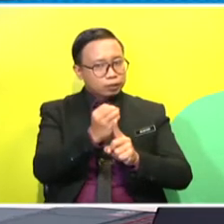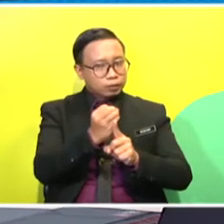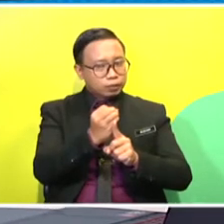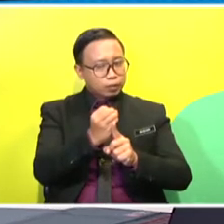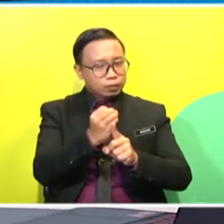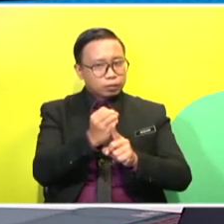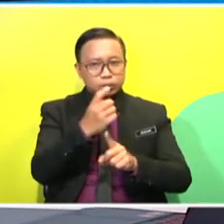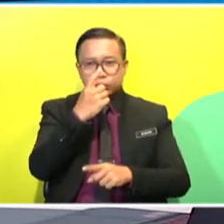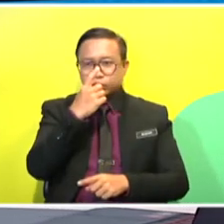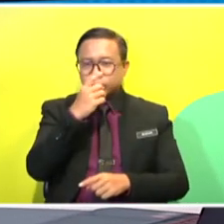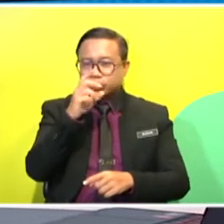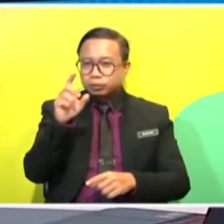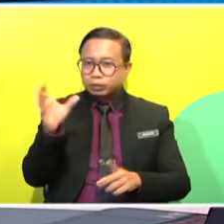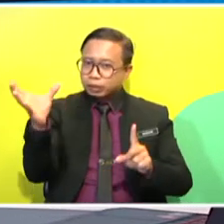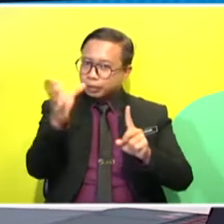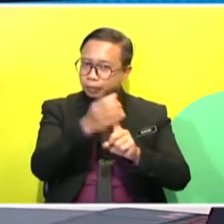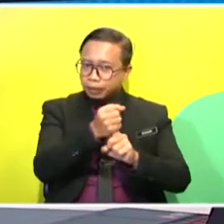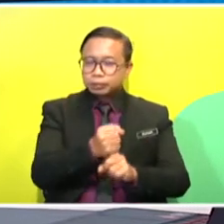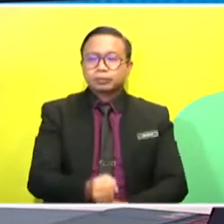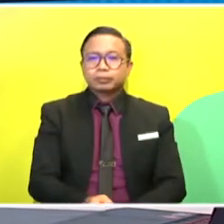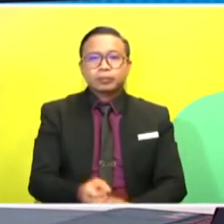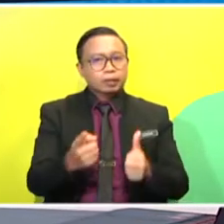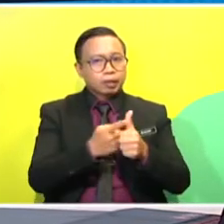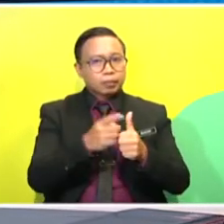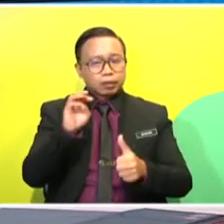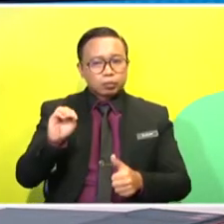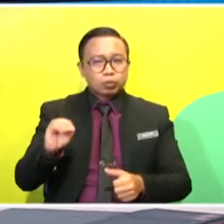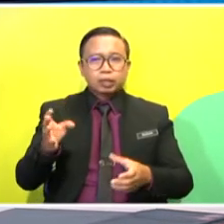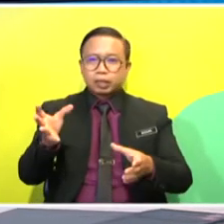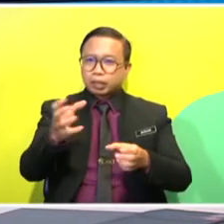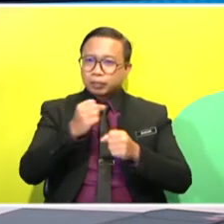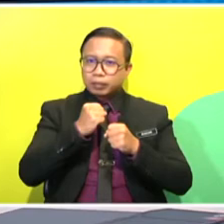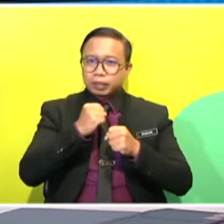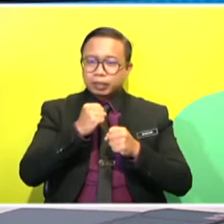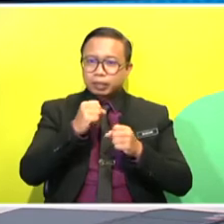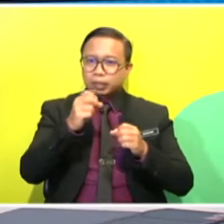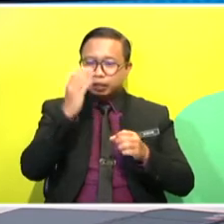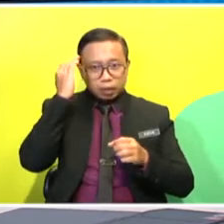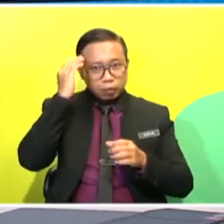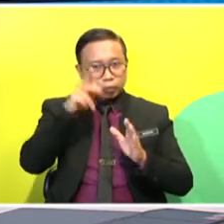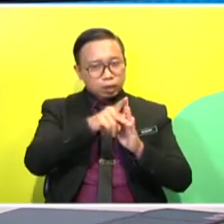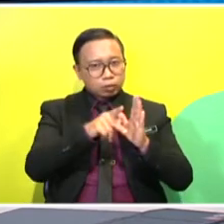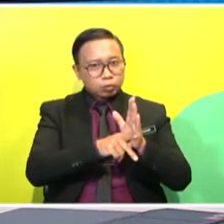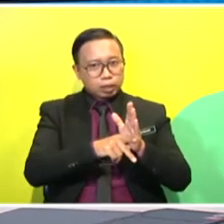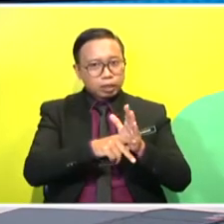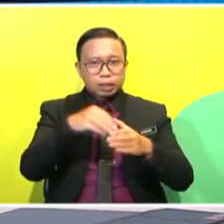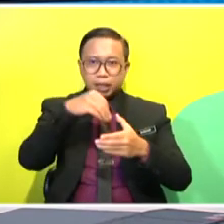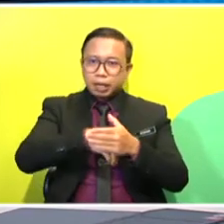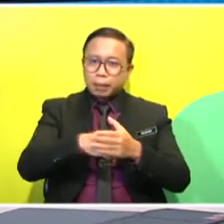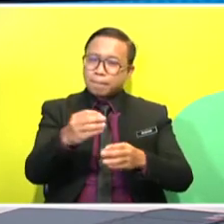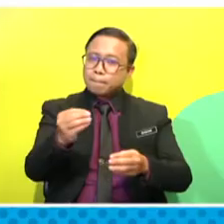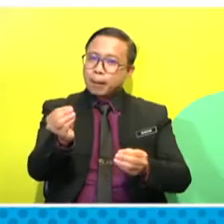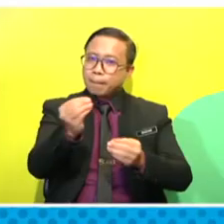capai untuk murid tersebut. Baik, yang cikgu. Pertama, murid dapat mengetahui peraturan yang ada dalam bilik makmal komputer. Daripada apa yang cikgu lihat